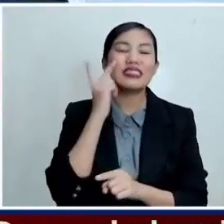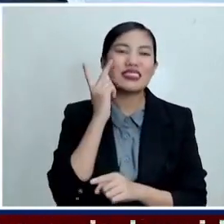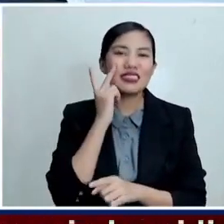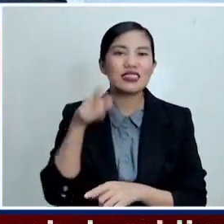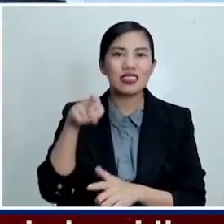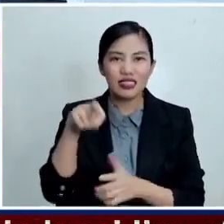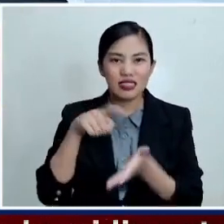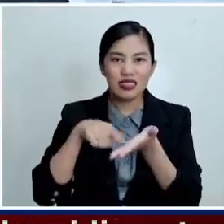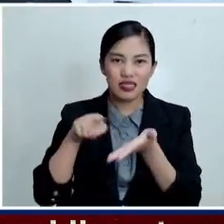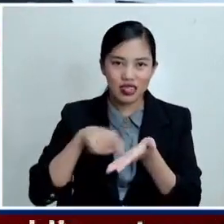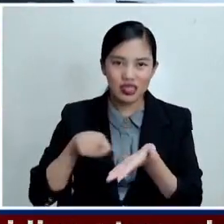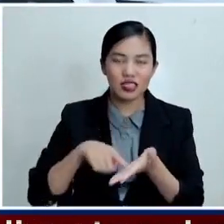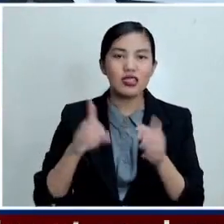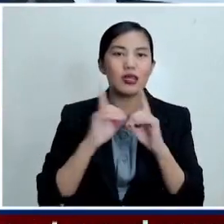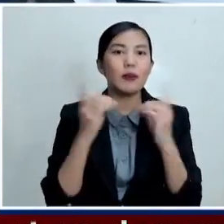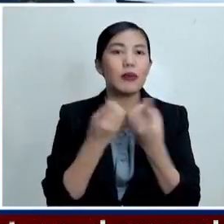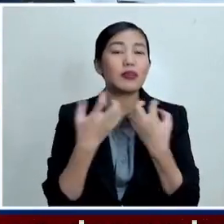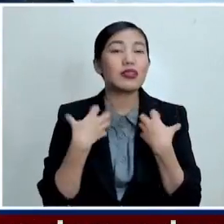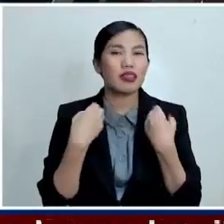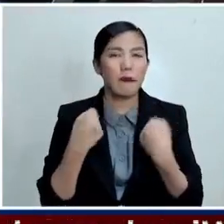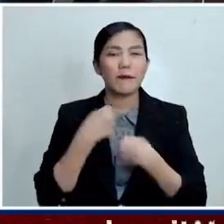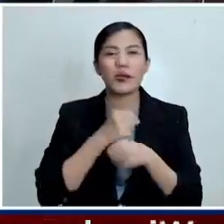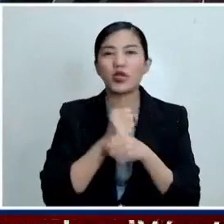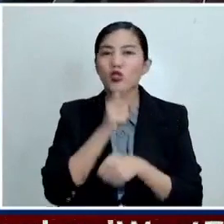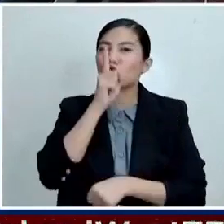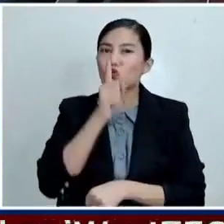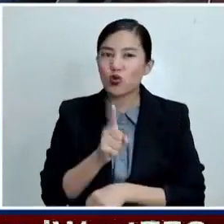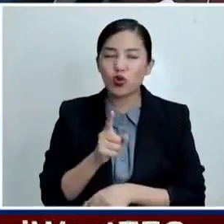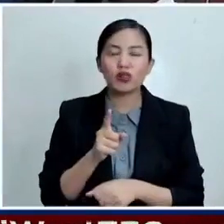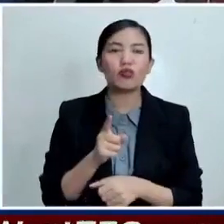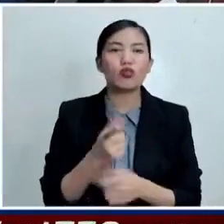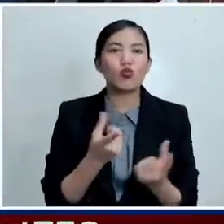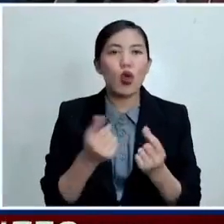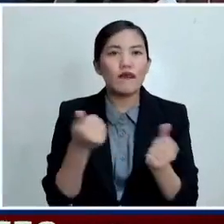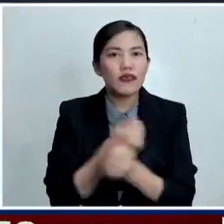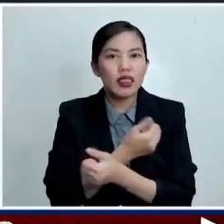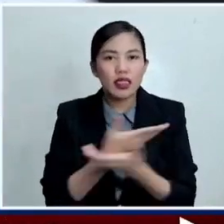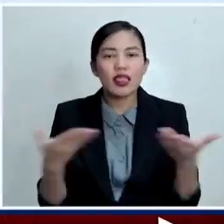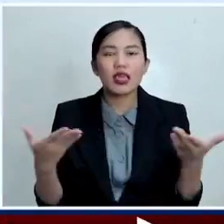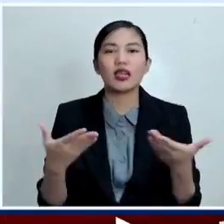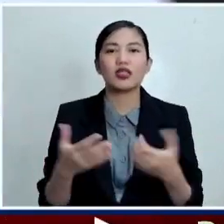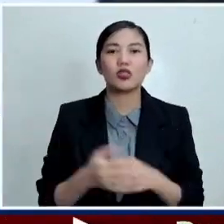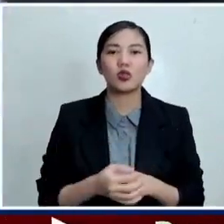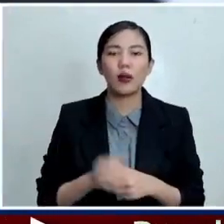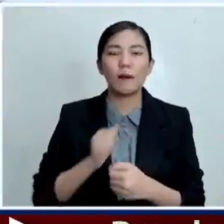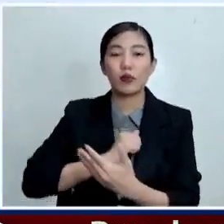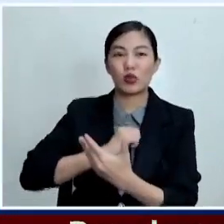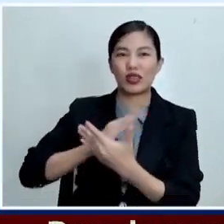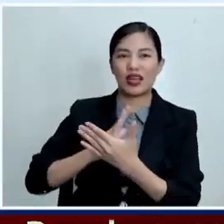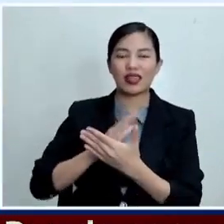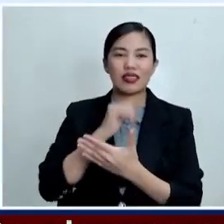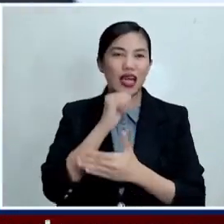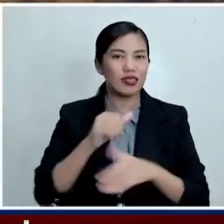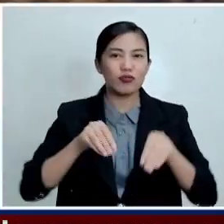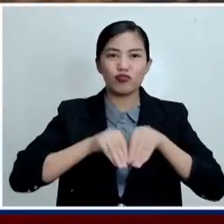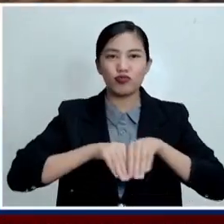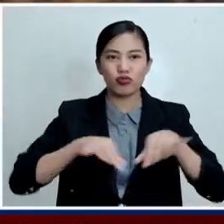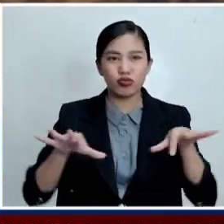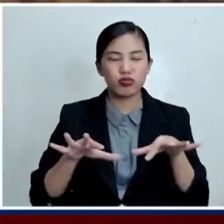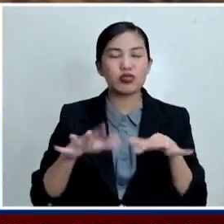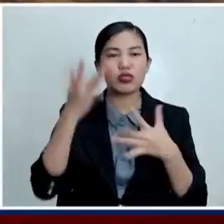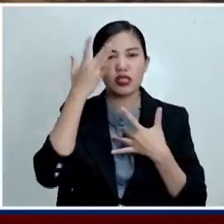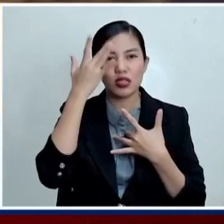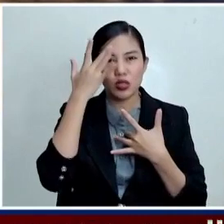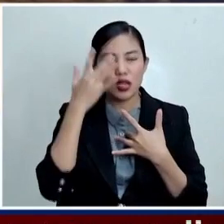Pagtitiyak ng DOH, ginagawa nila ang lahat para maiwasan ang lubusang pagdami ng kaso ng sakit, ganun na rin ang pagkapuno ng mga